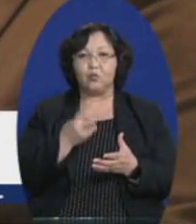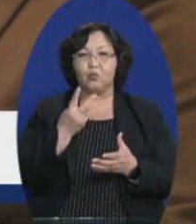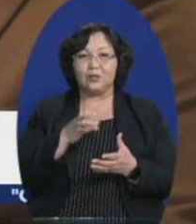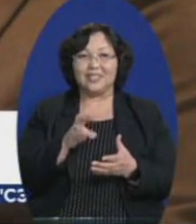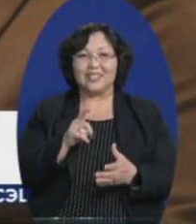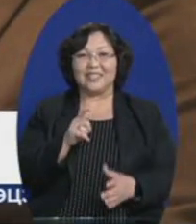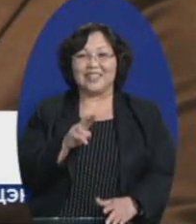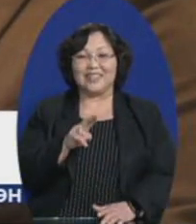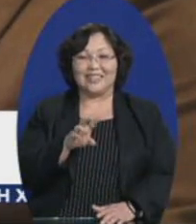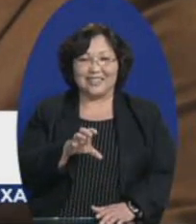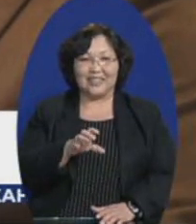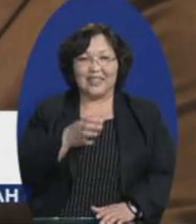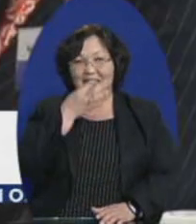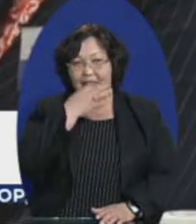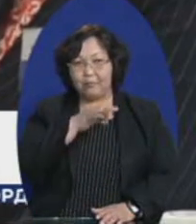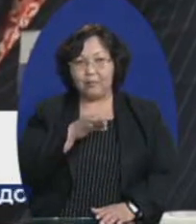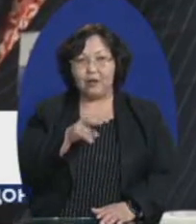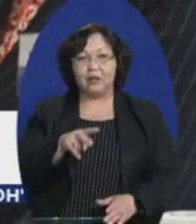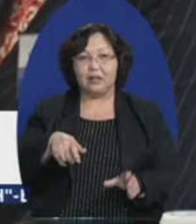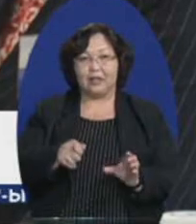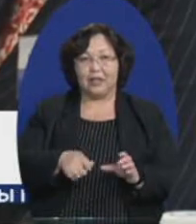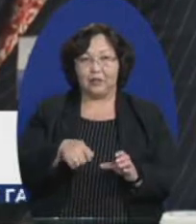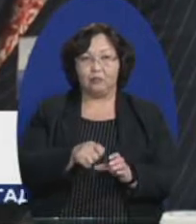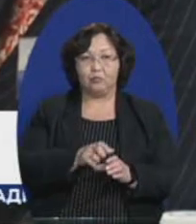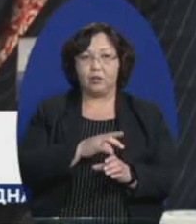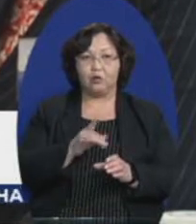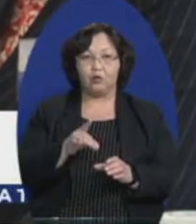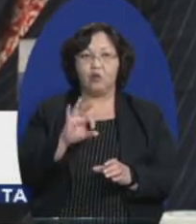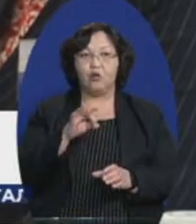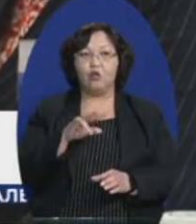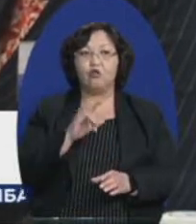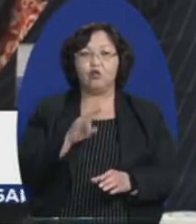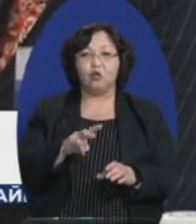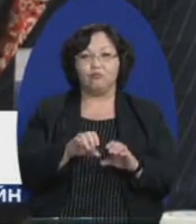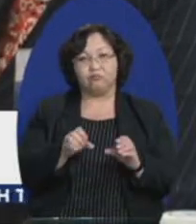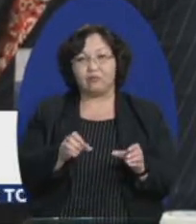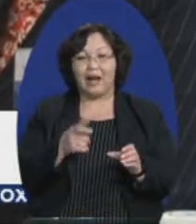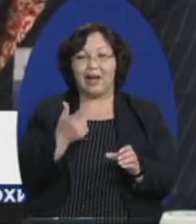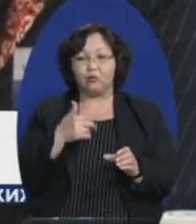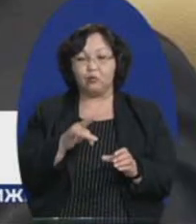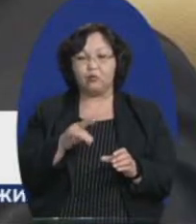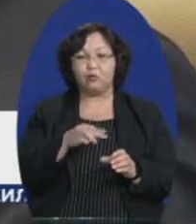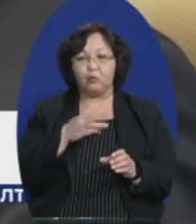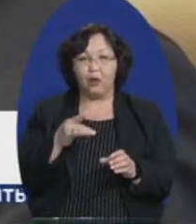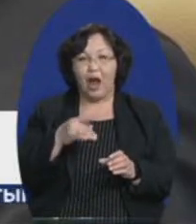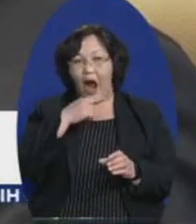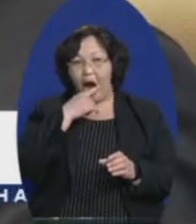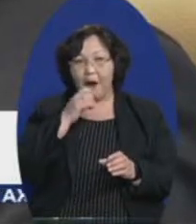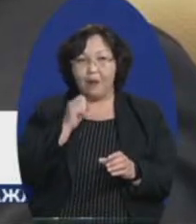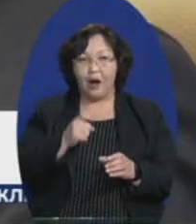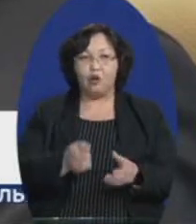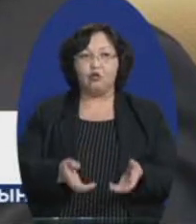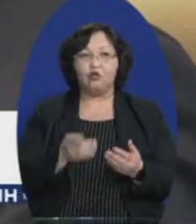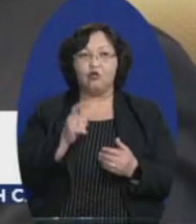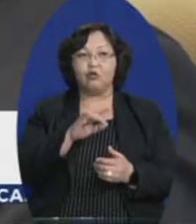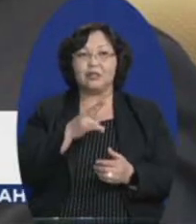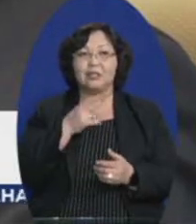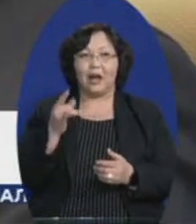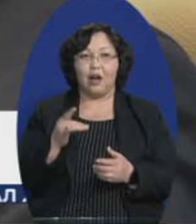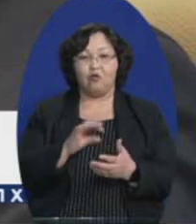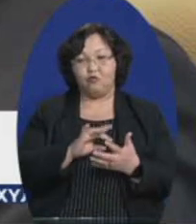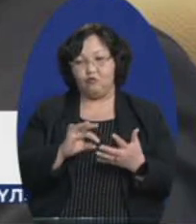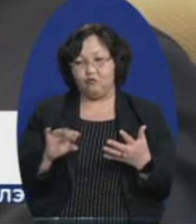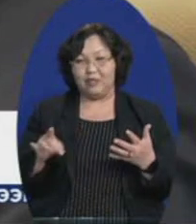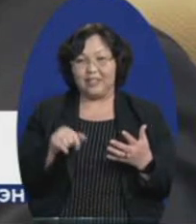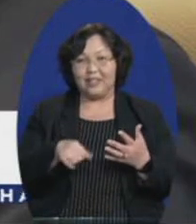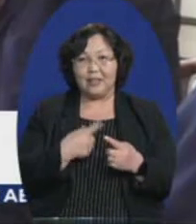лаазалсан махан бүтээгдэхүүн, өлөн, сүлжмэл, гадуур болон дотор хувцас, адууны мах, хөнгөн цагаан зэрэг багтаж байна. Үүнийг